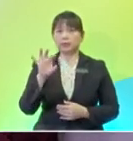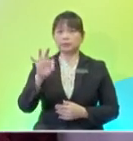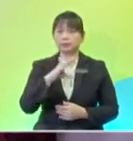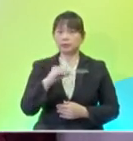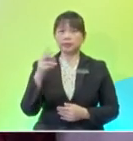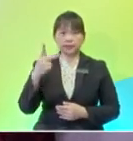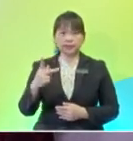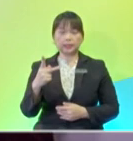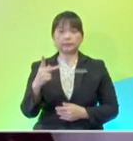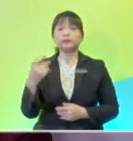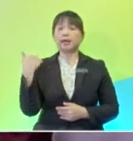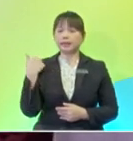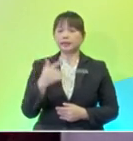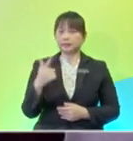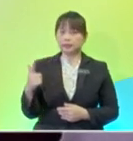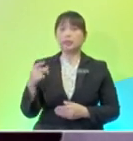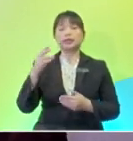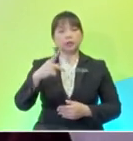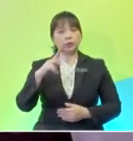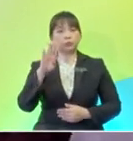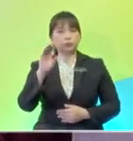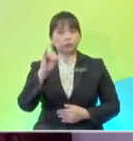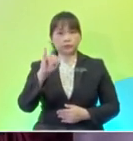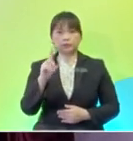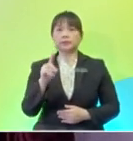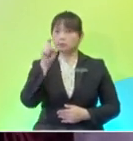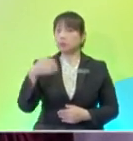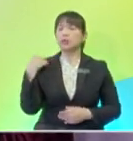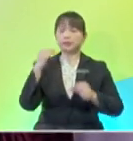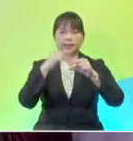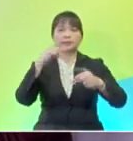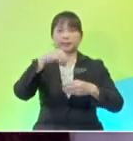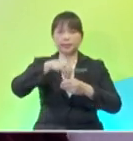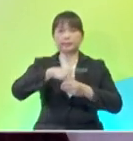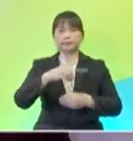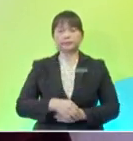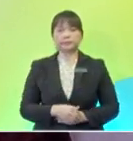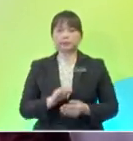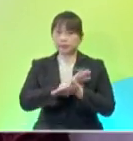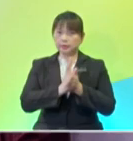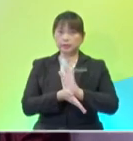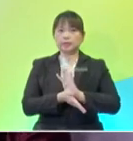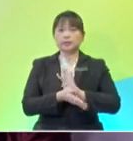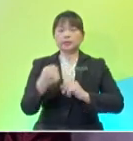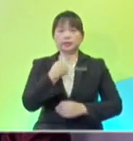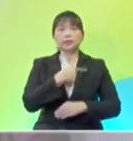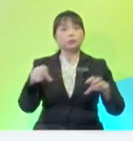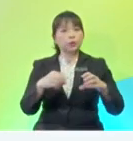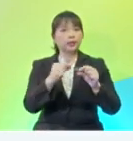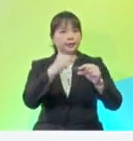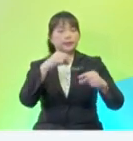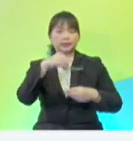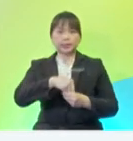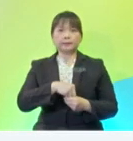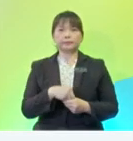dan juga Key adalah Coboy dia perlu ada garisan di dalam kejadiannya kita pun Buat garis yang gak